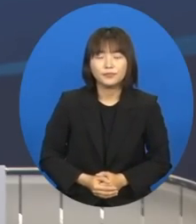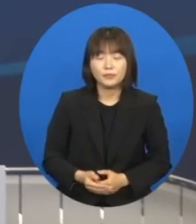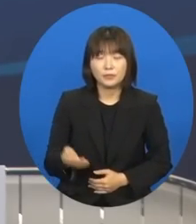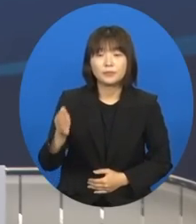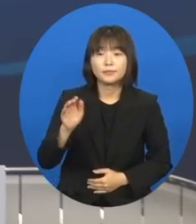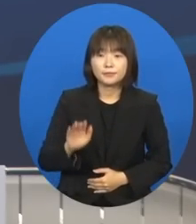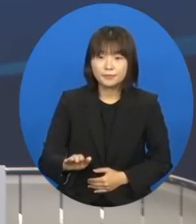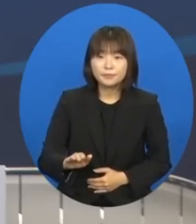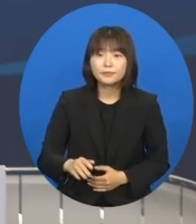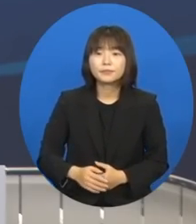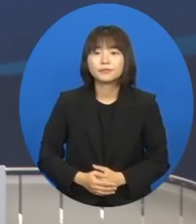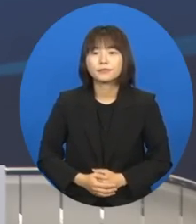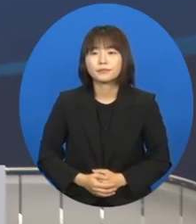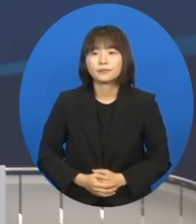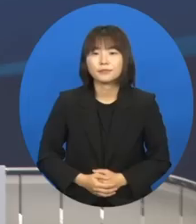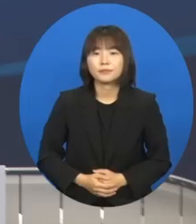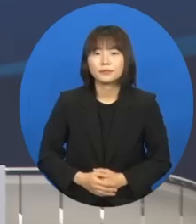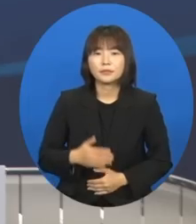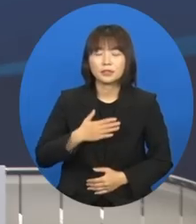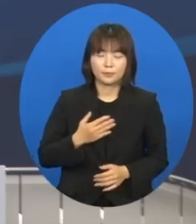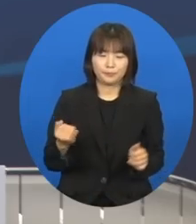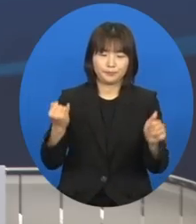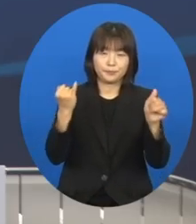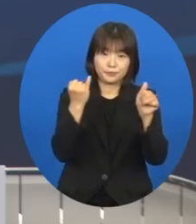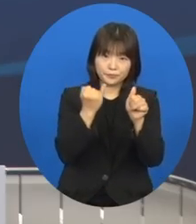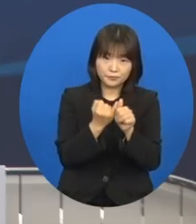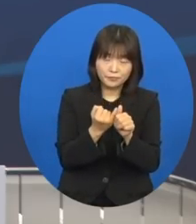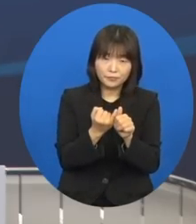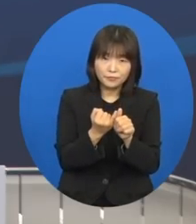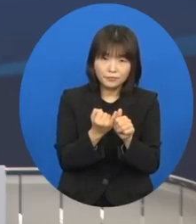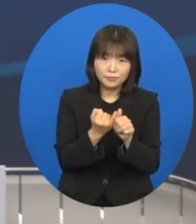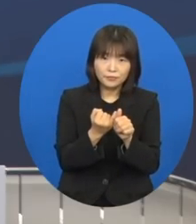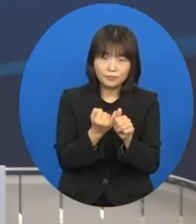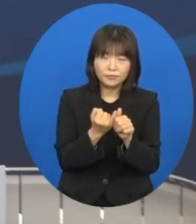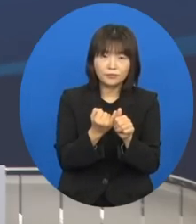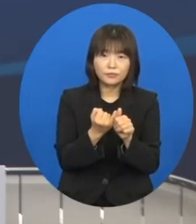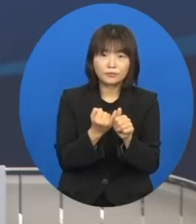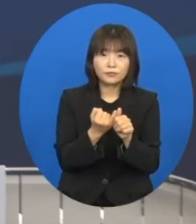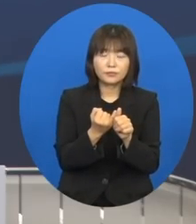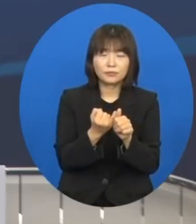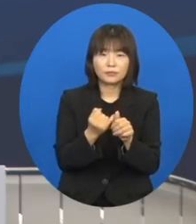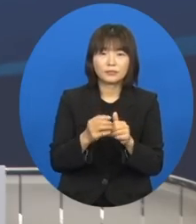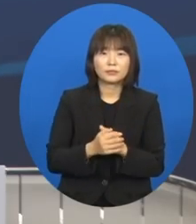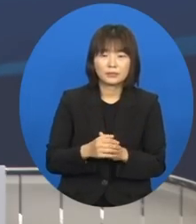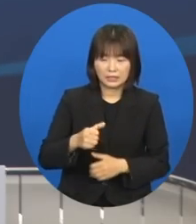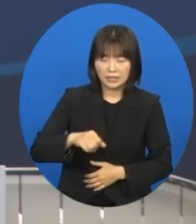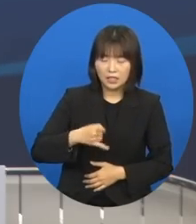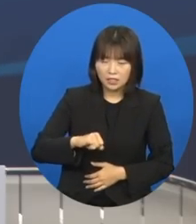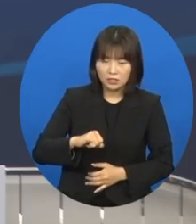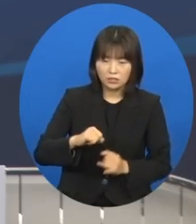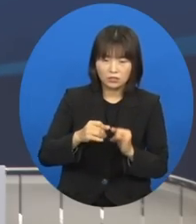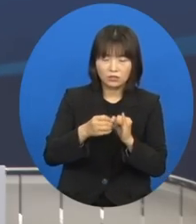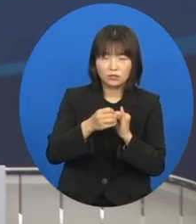그런데 제가 결혼을 하고 아이를 두 번을 유산하면서